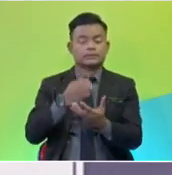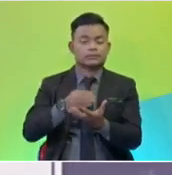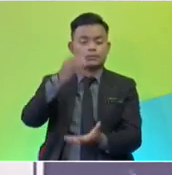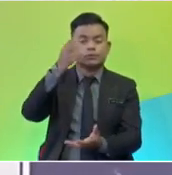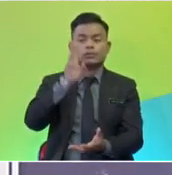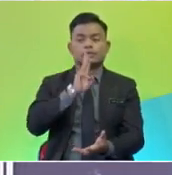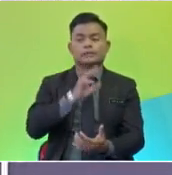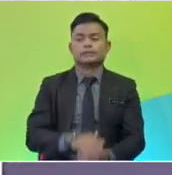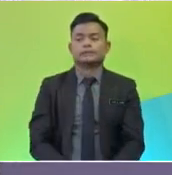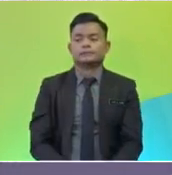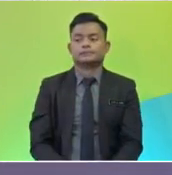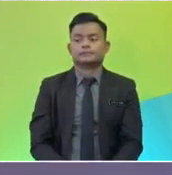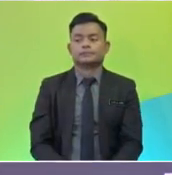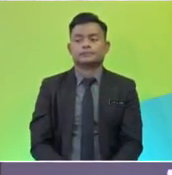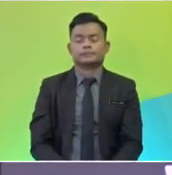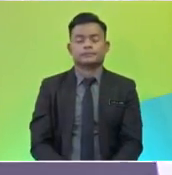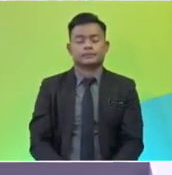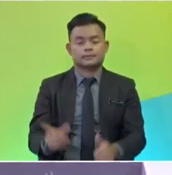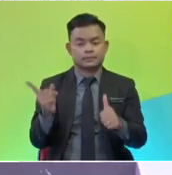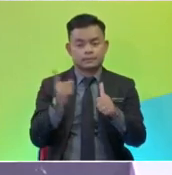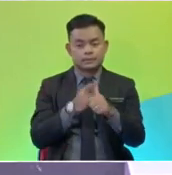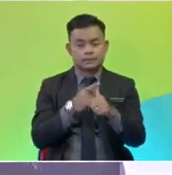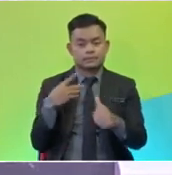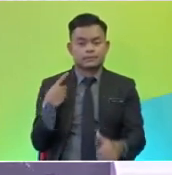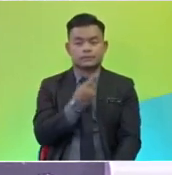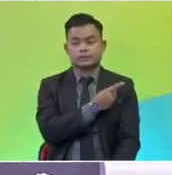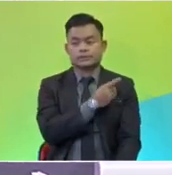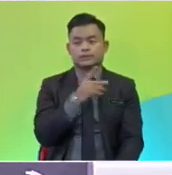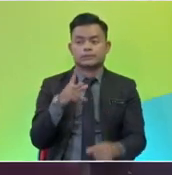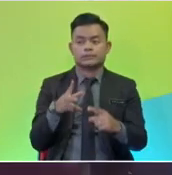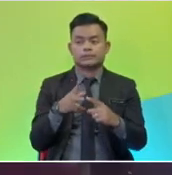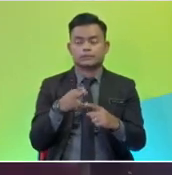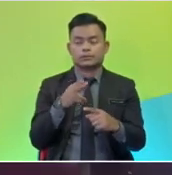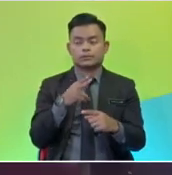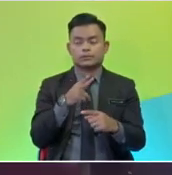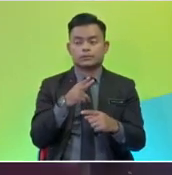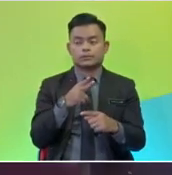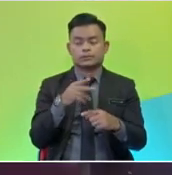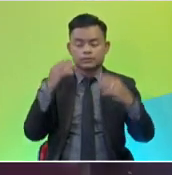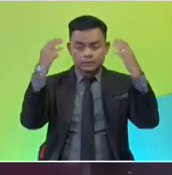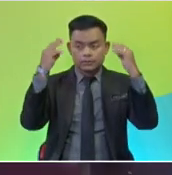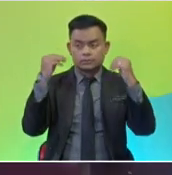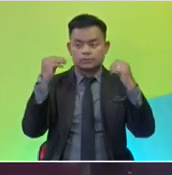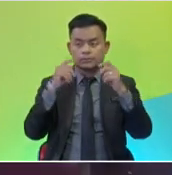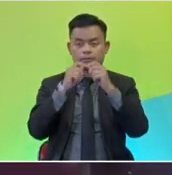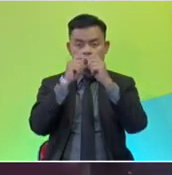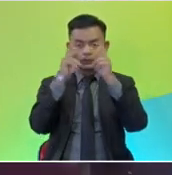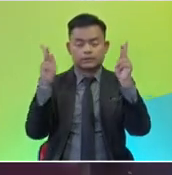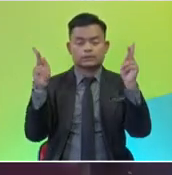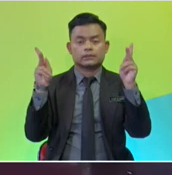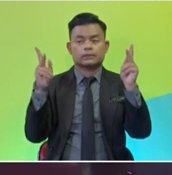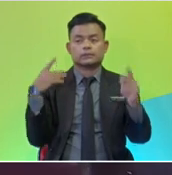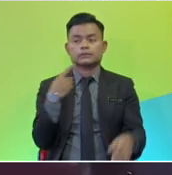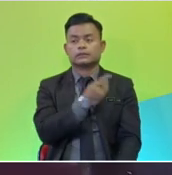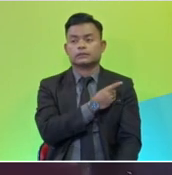dengan air okey pertama sekali Abang akmar kita potongkan dulu okey di sini Cikgu nak Terangkan okey kita perlu menggunakan gunting